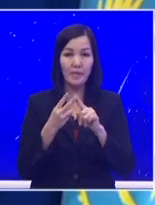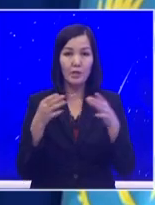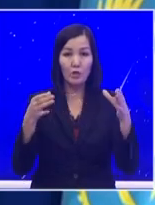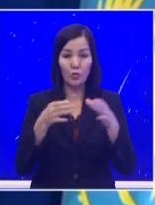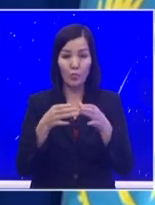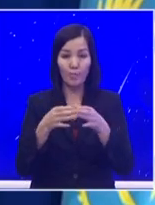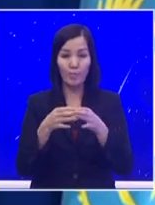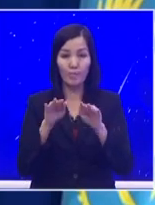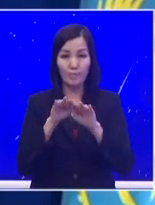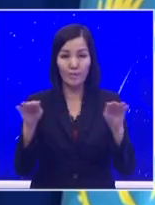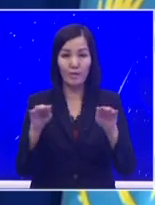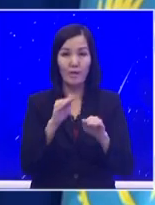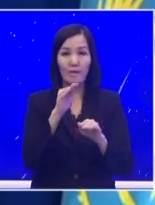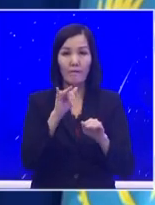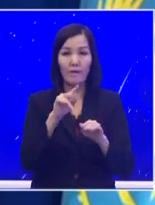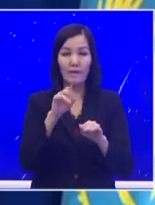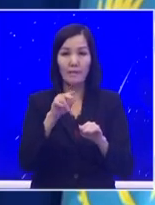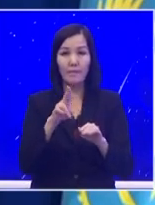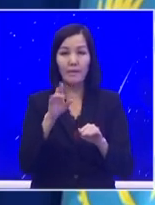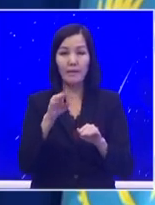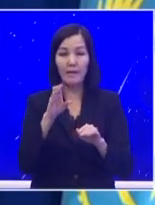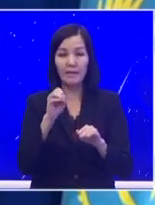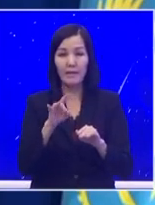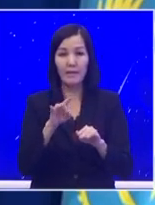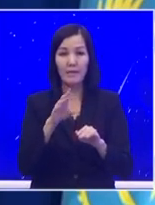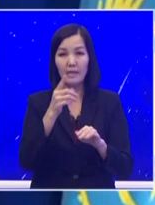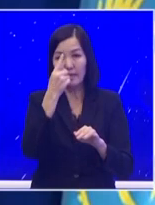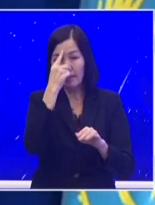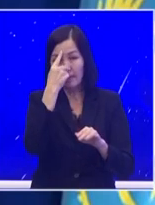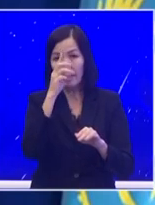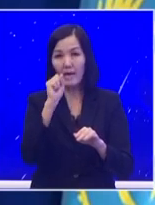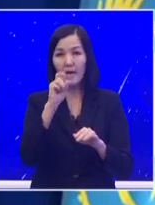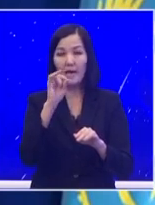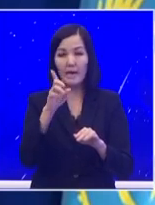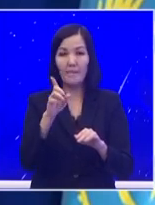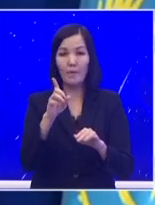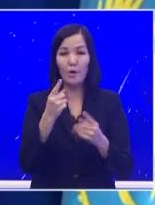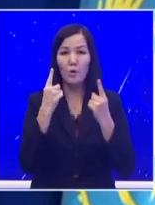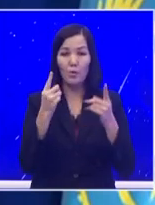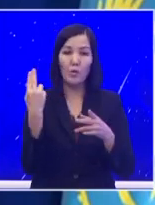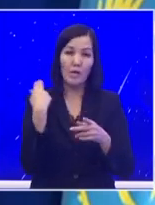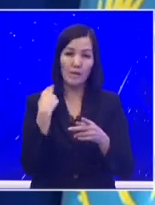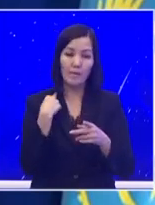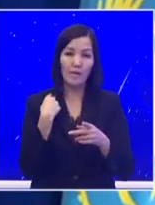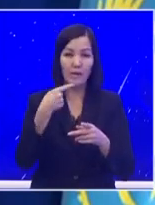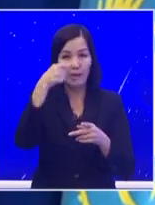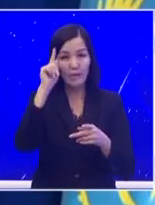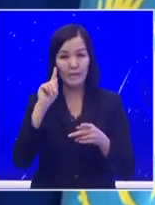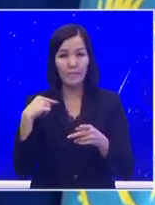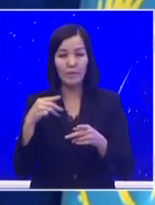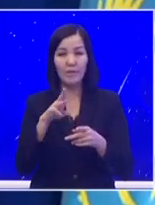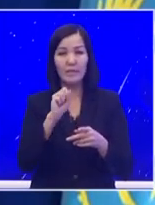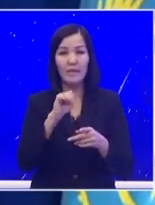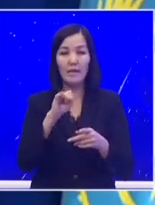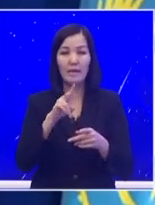бойынша Филиппины, Катар, Индия, Араб әмірліктері, Ұлыбритания, Әзербайжан, Таиланд және